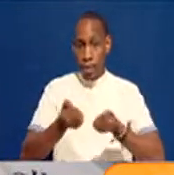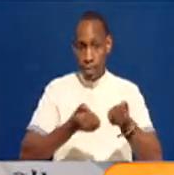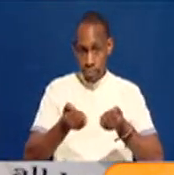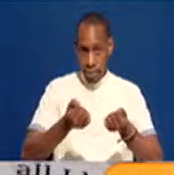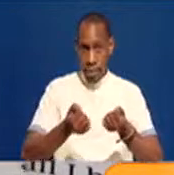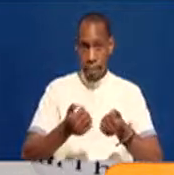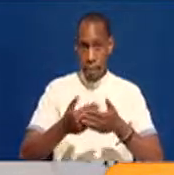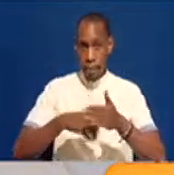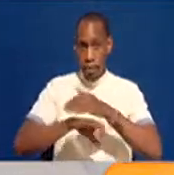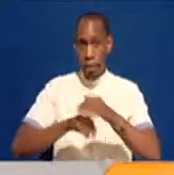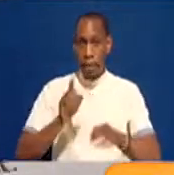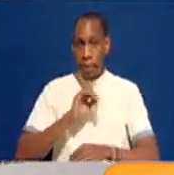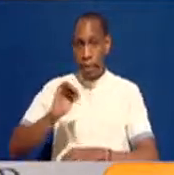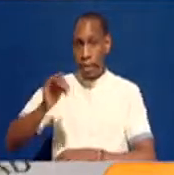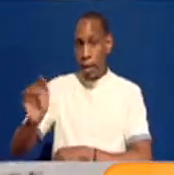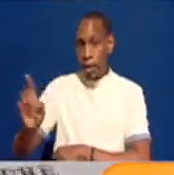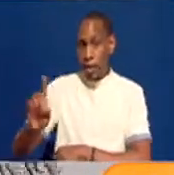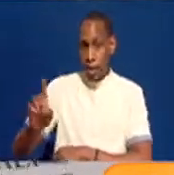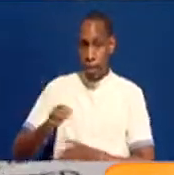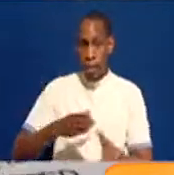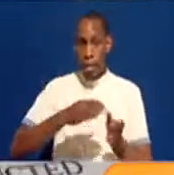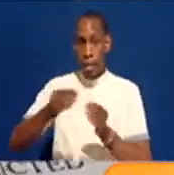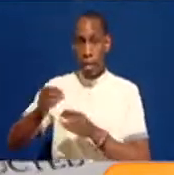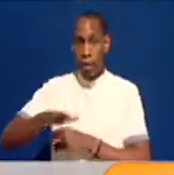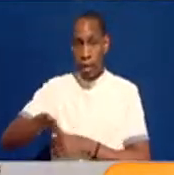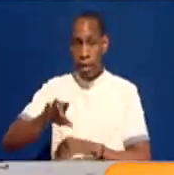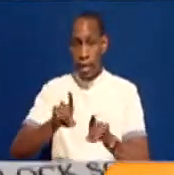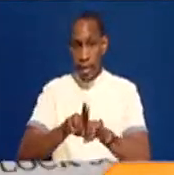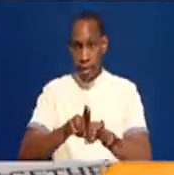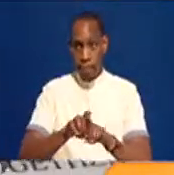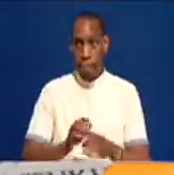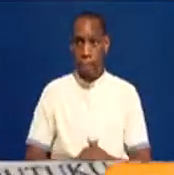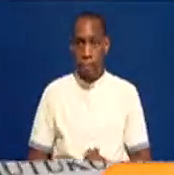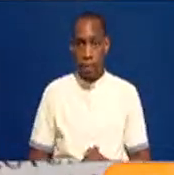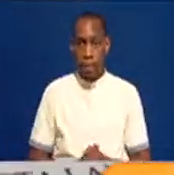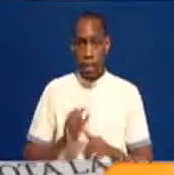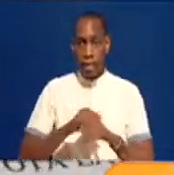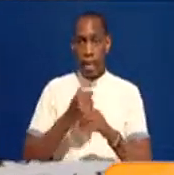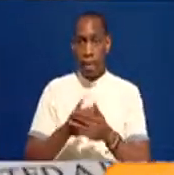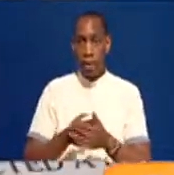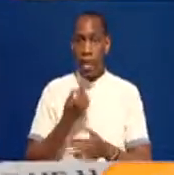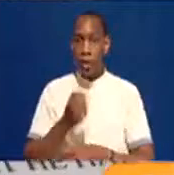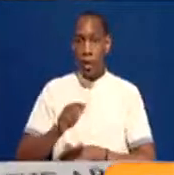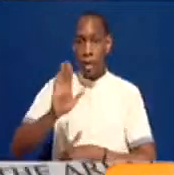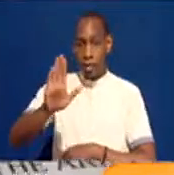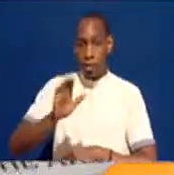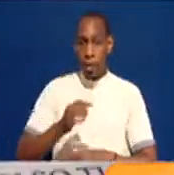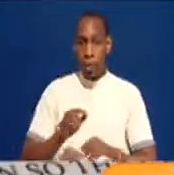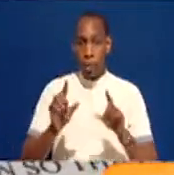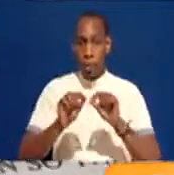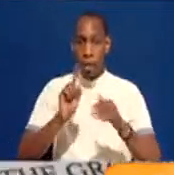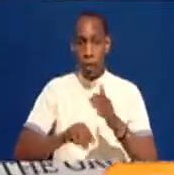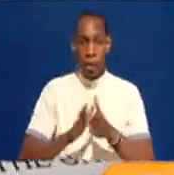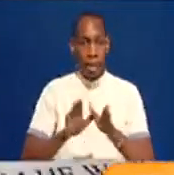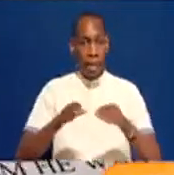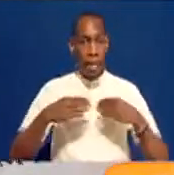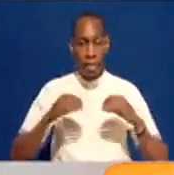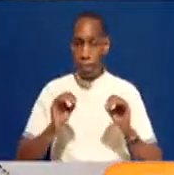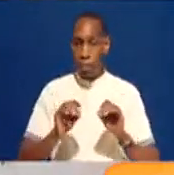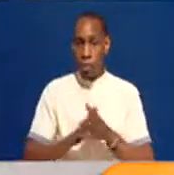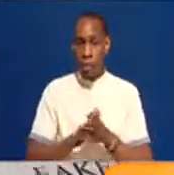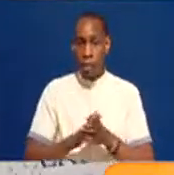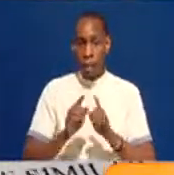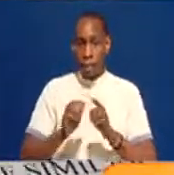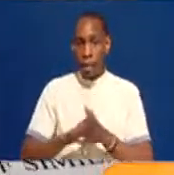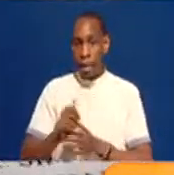lilokuwa limeibwa jijini Nairobi linaelekea katika eneo hilo. Walipowasimamisha wanadai kuwa lilikaidi, na badala yake